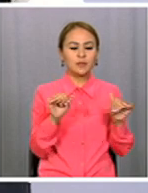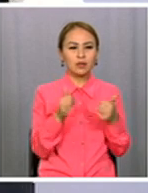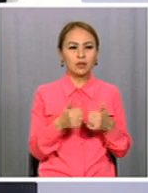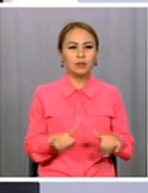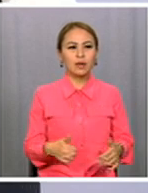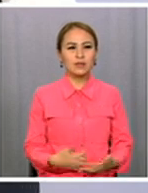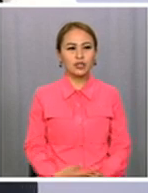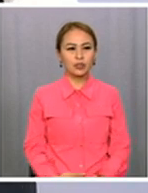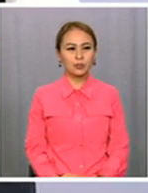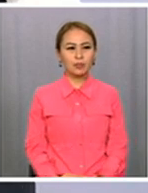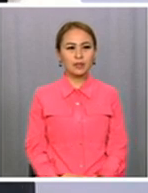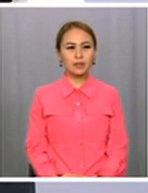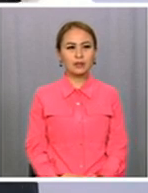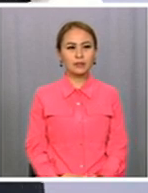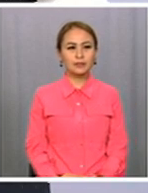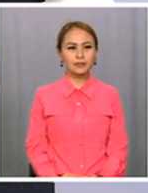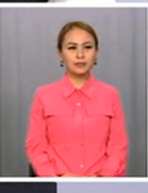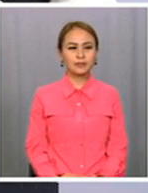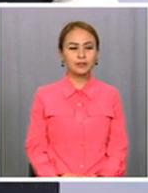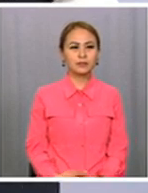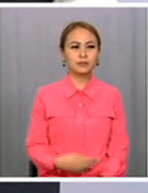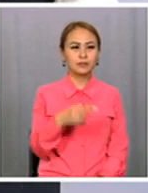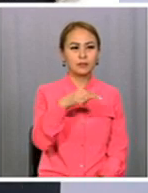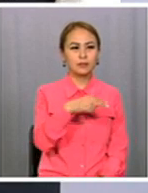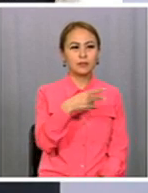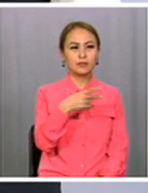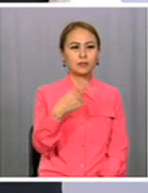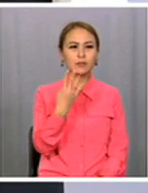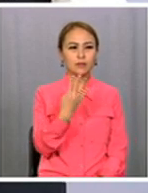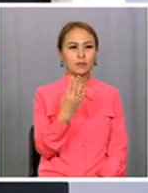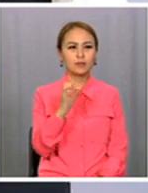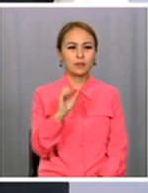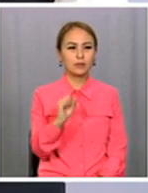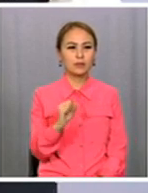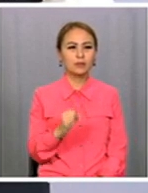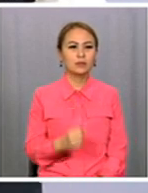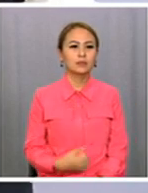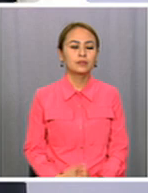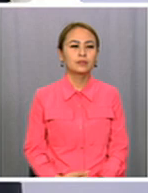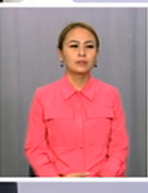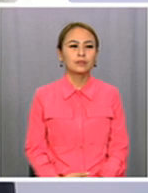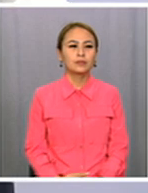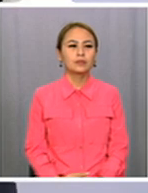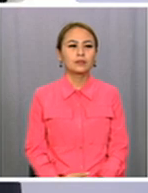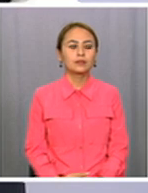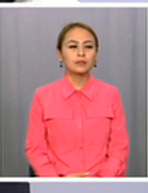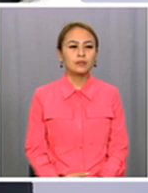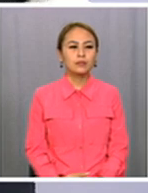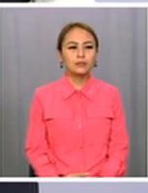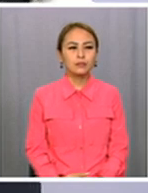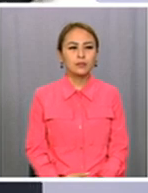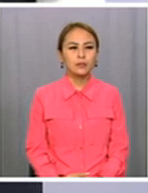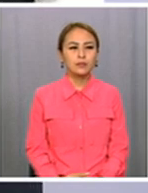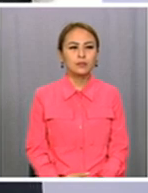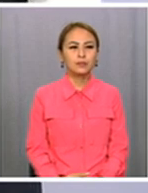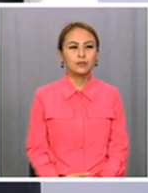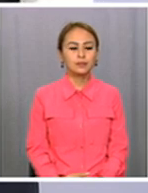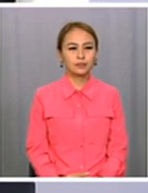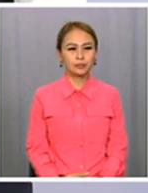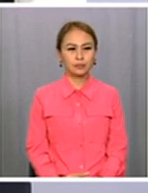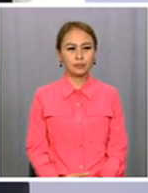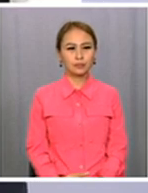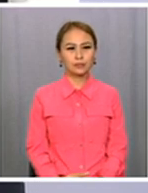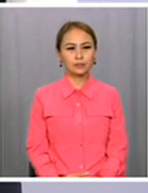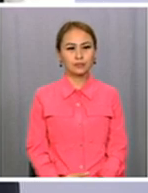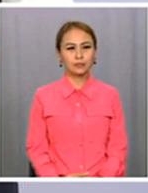жазыңыз. Сіздер білесіздер, квадраттың периметрінің формуласы P тең болады 4 көбейтілген A.